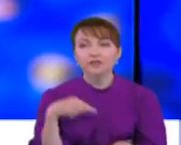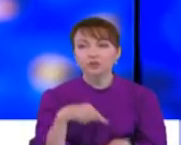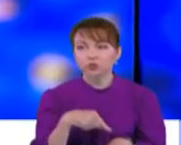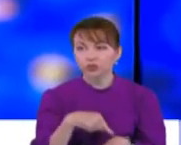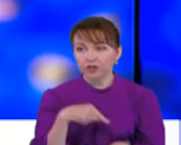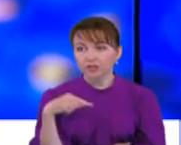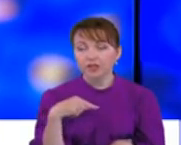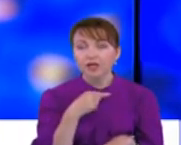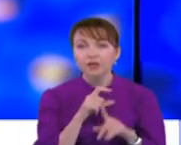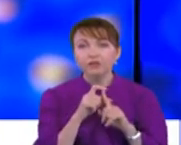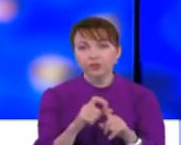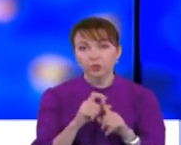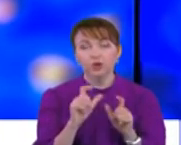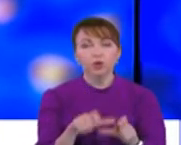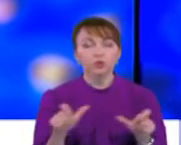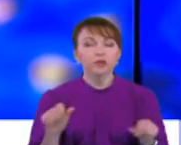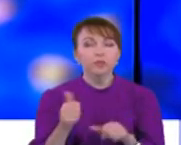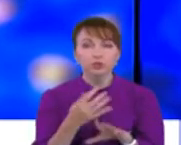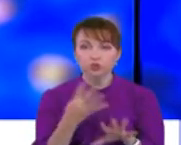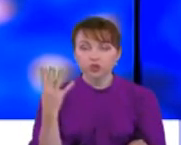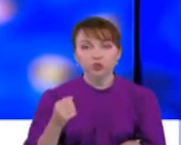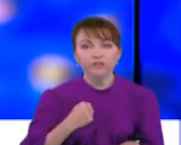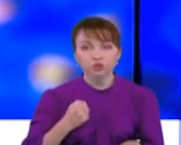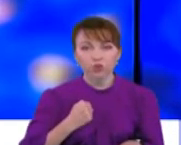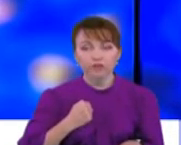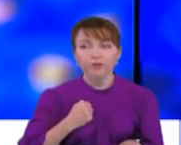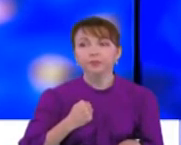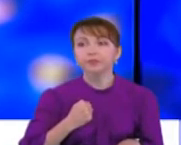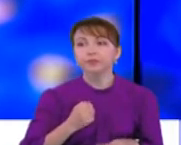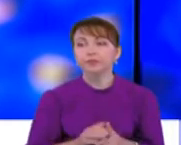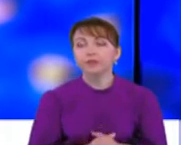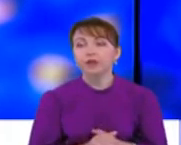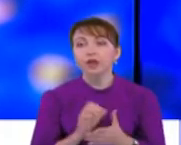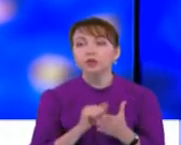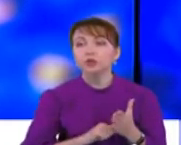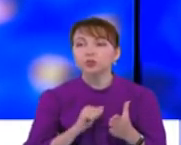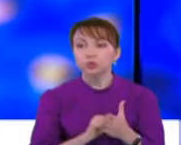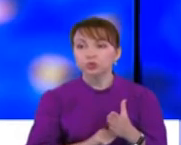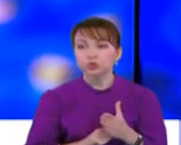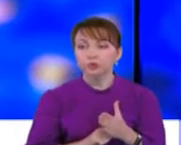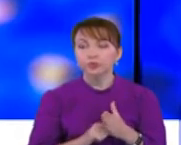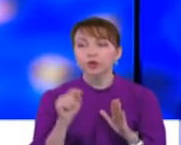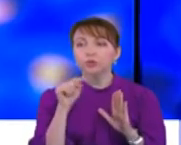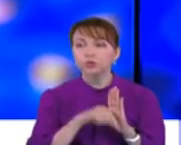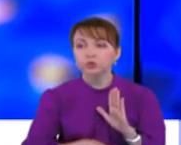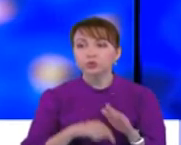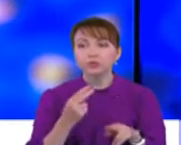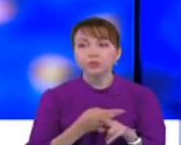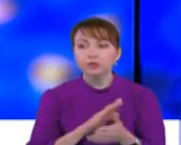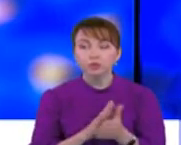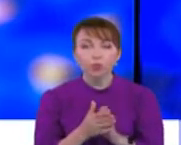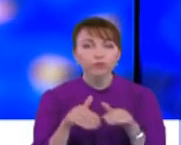в відгуках від людей, в першу чергу військових. Мабуть, тому що, по суті, безумовно,